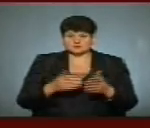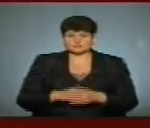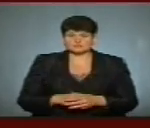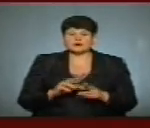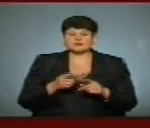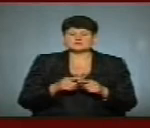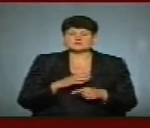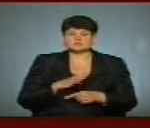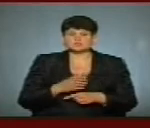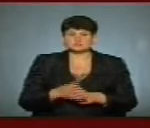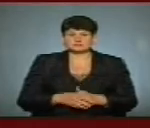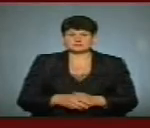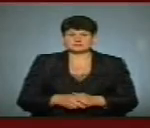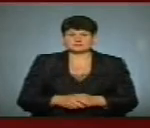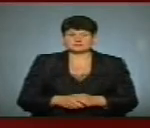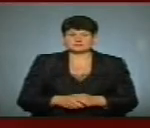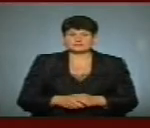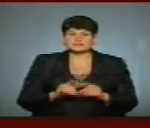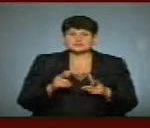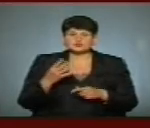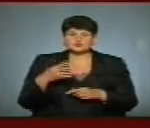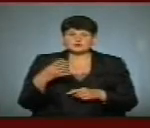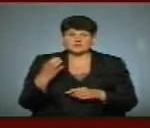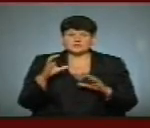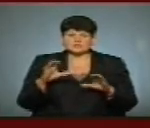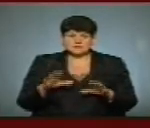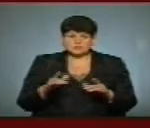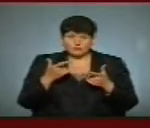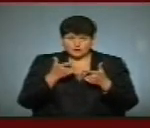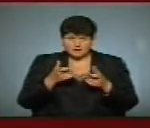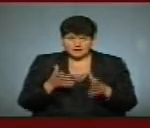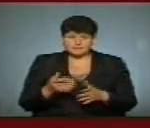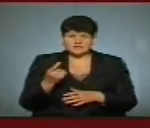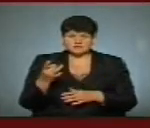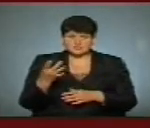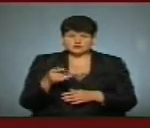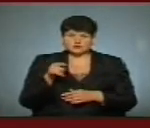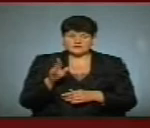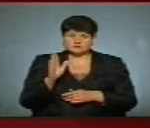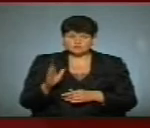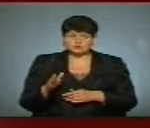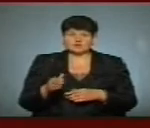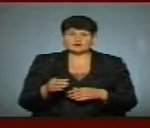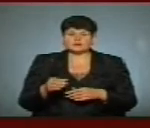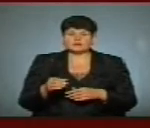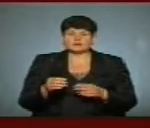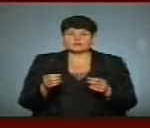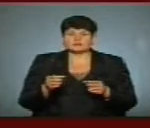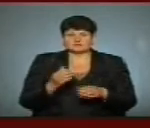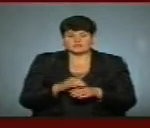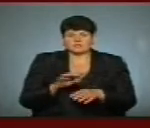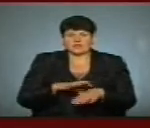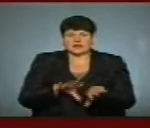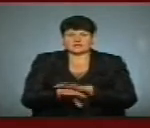це відбувалося. Згідно статті 45, зараз вас попереджую. Перший раз, зараз до вас буде застосовано спецацію в кайданки і доставлено в міський відділ